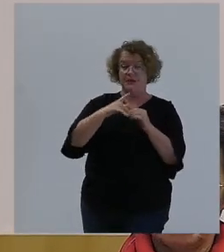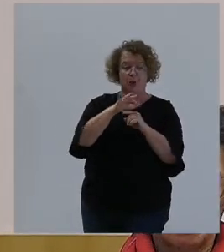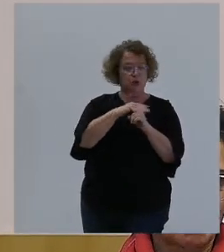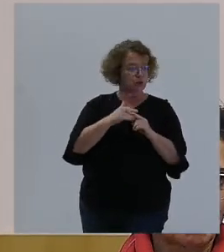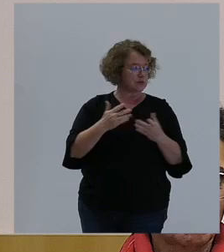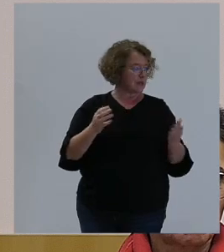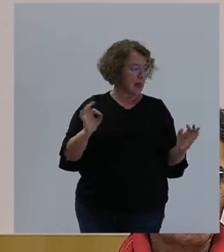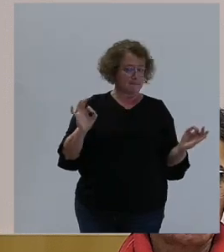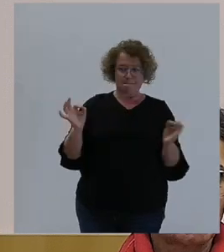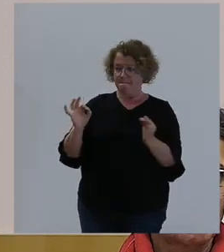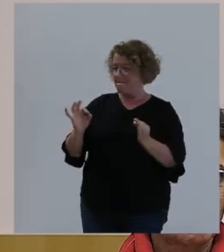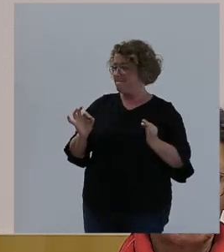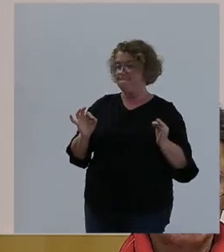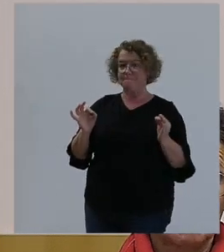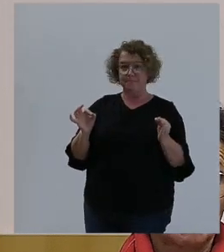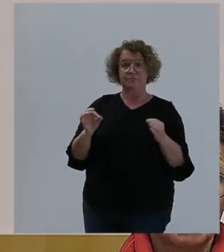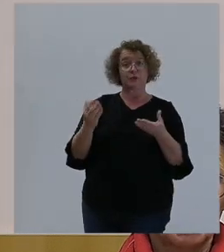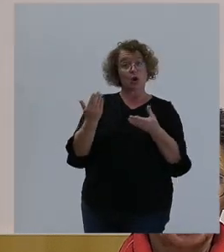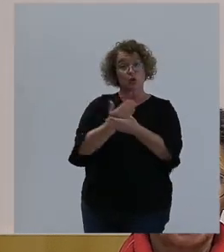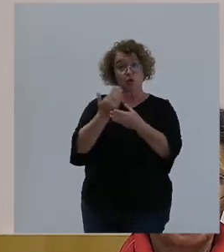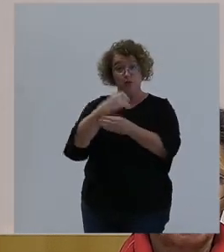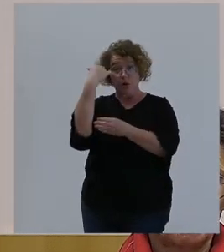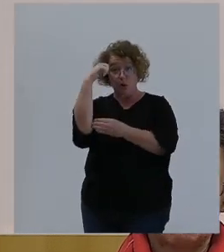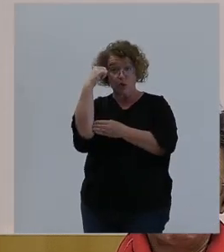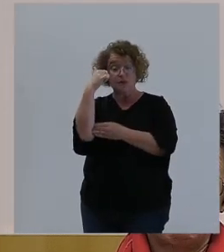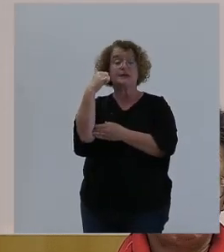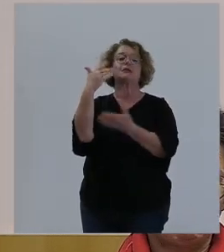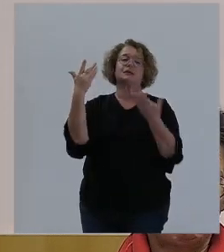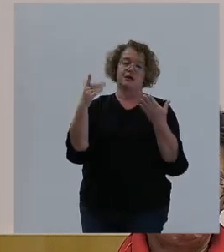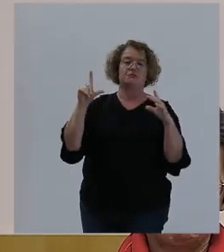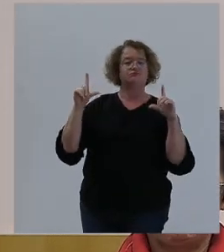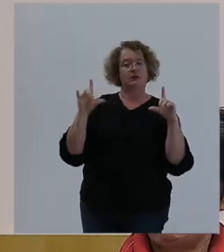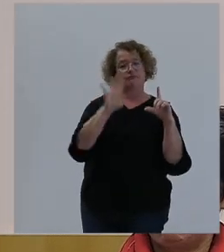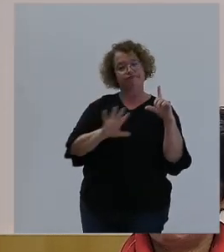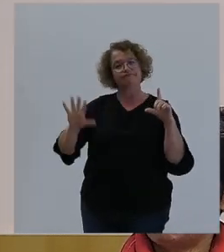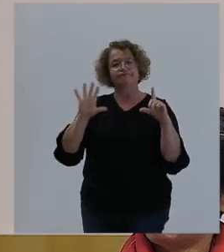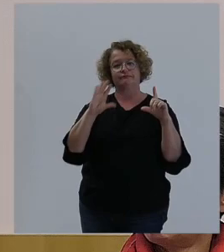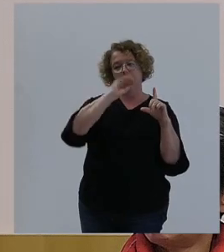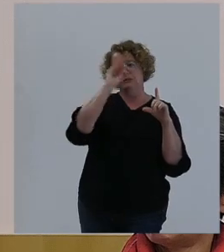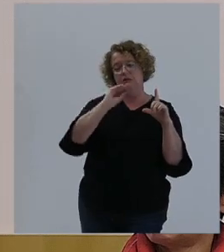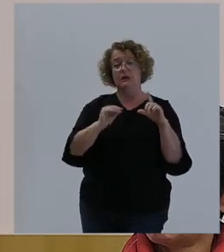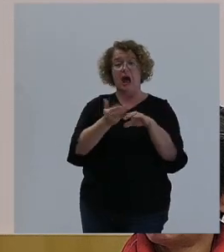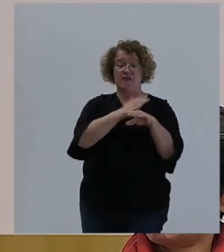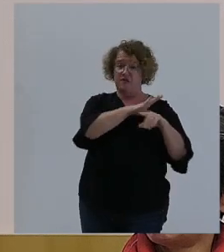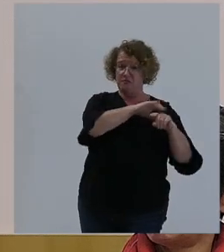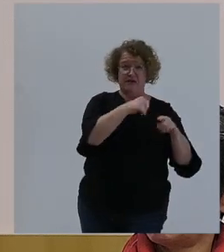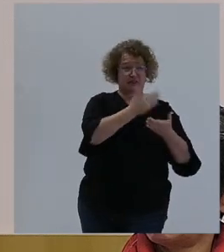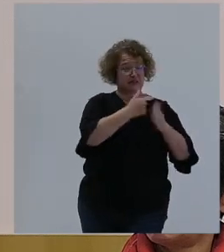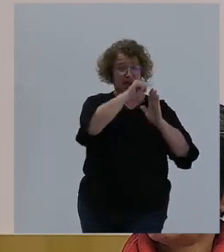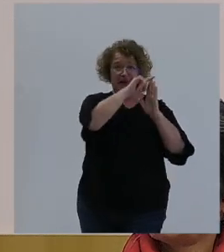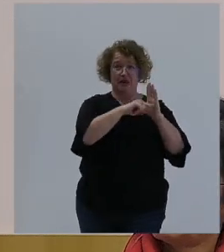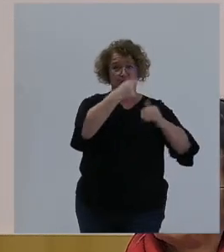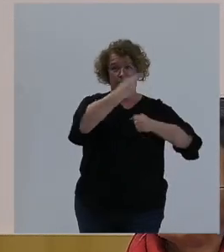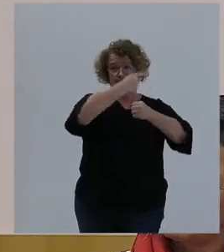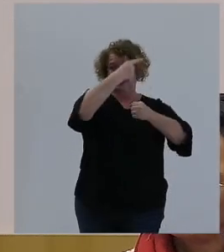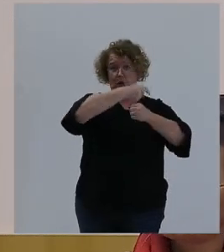social n'a été publié. Le document unique, encore un travail qui aurait dû être fait de longue date, c'est une obligation réglementaire, et